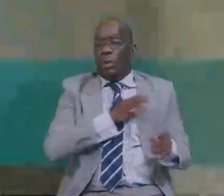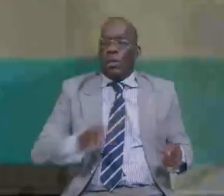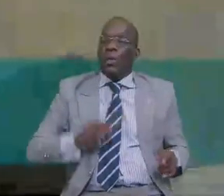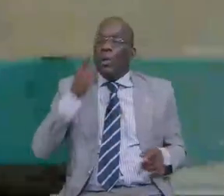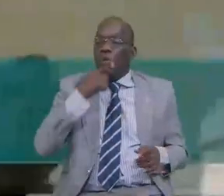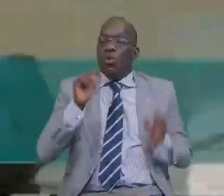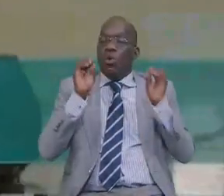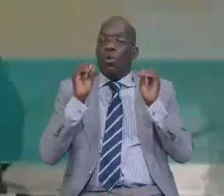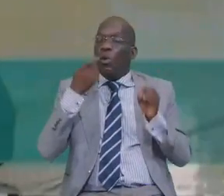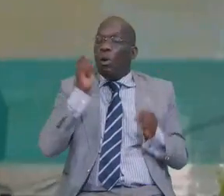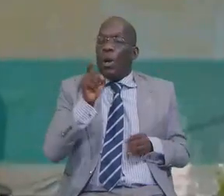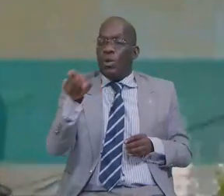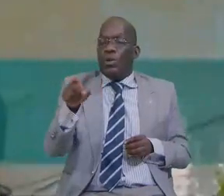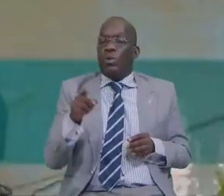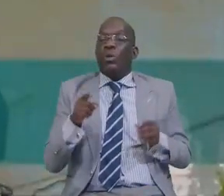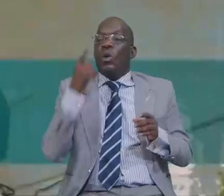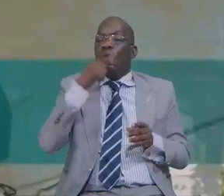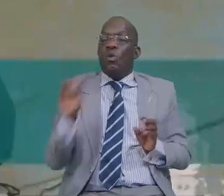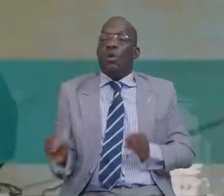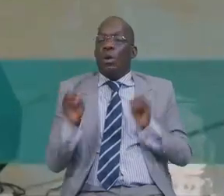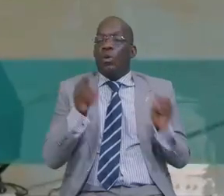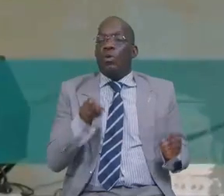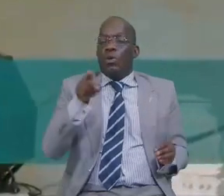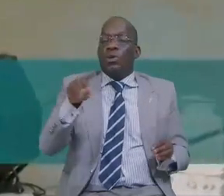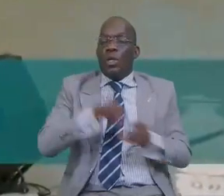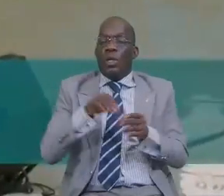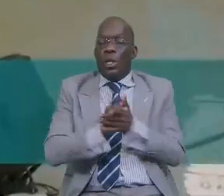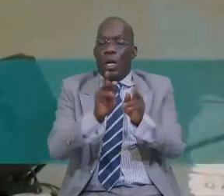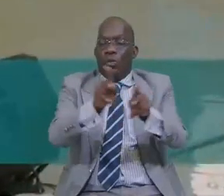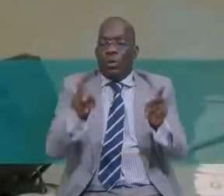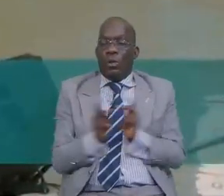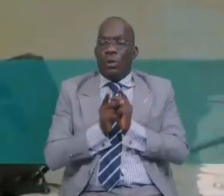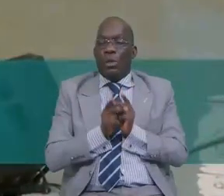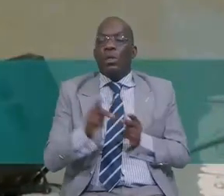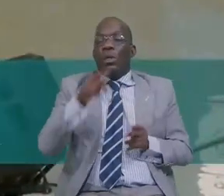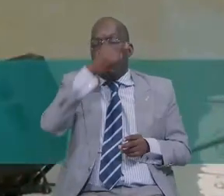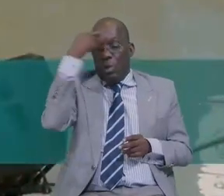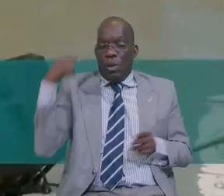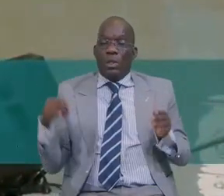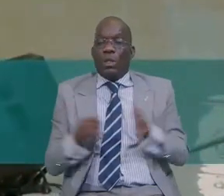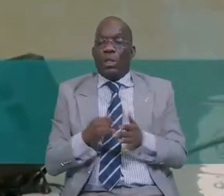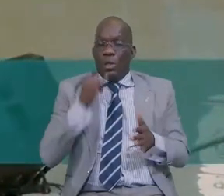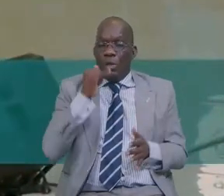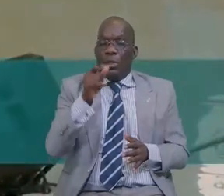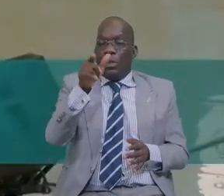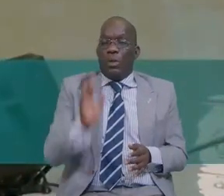Qui t'a commandé, qui t'a mis dans le ministère.